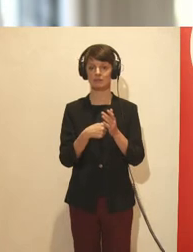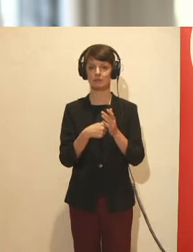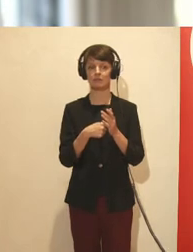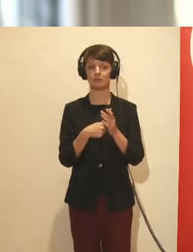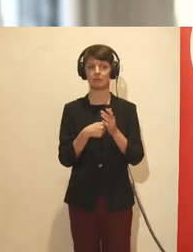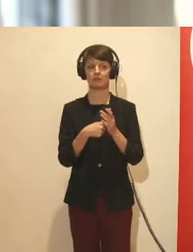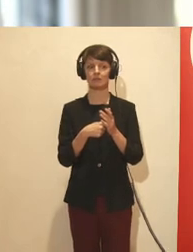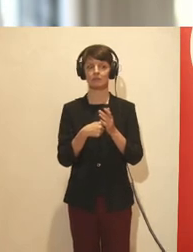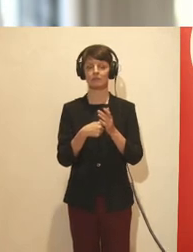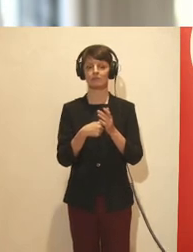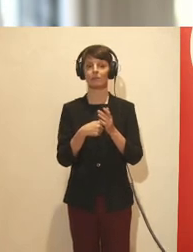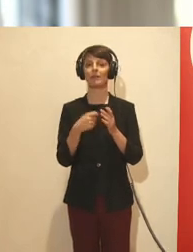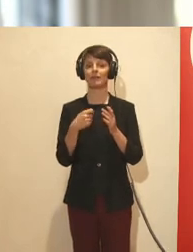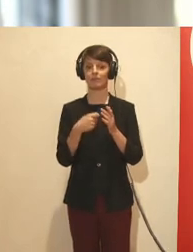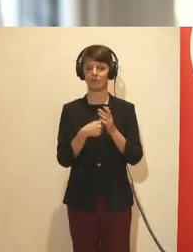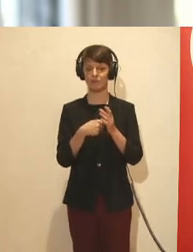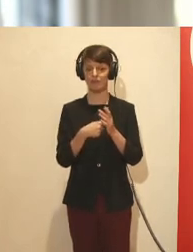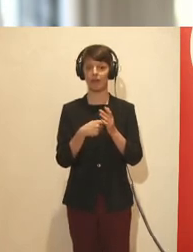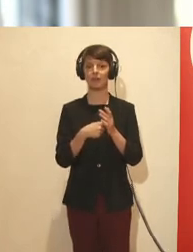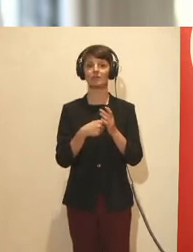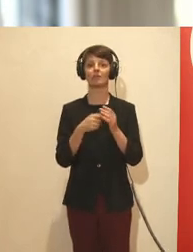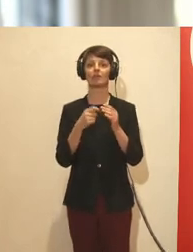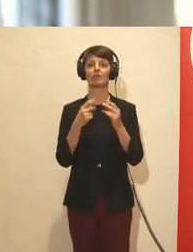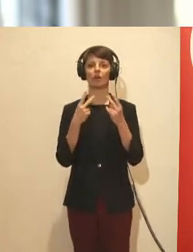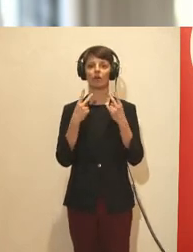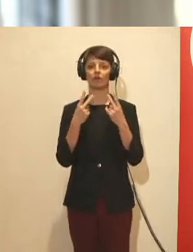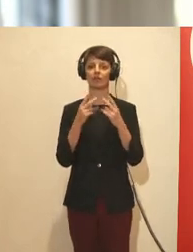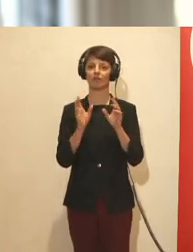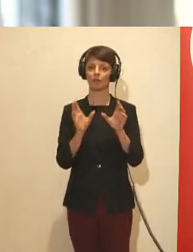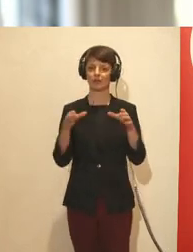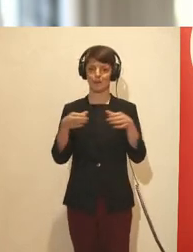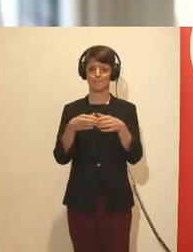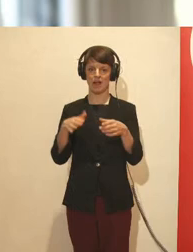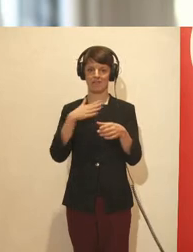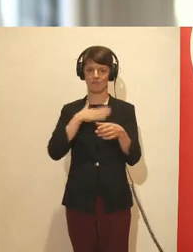auch um das gemeine geholt